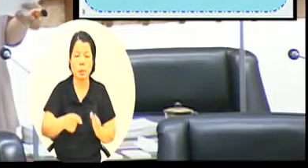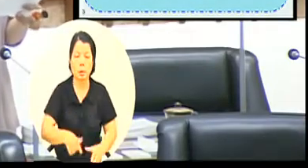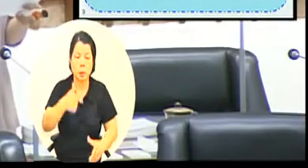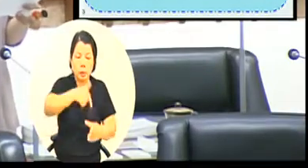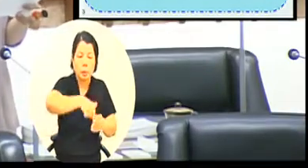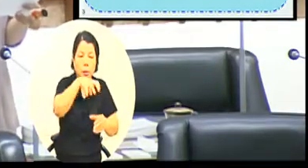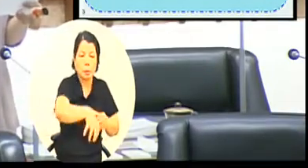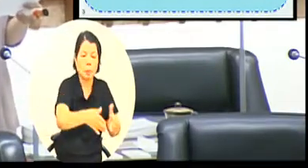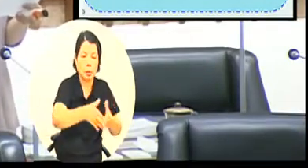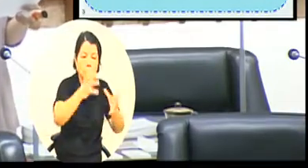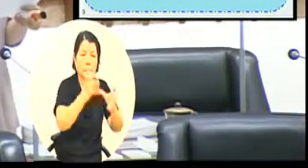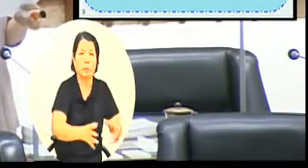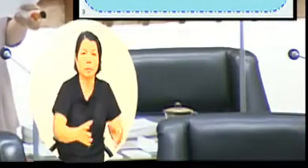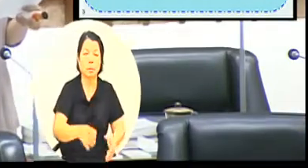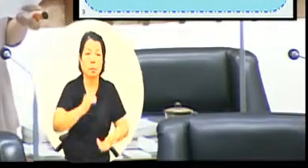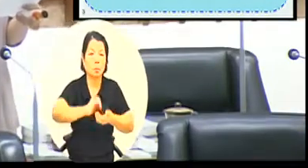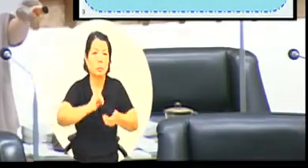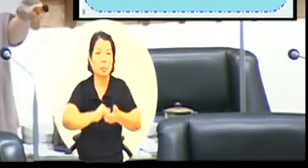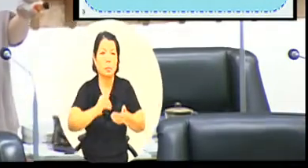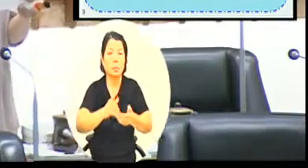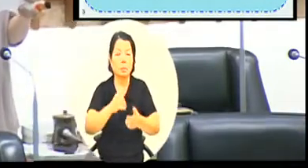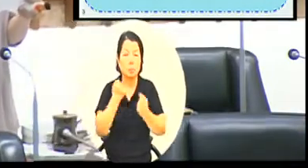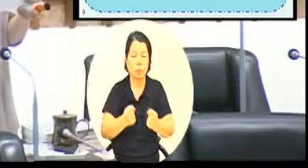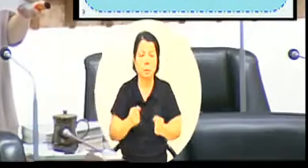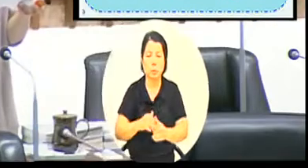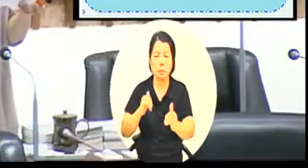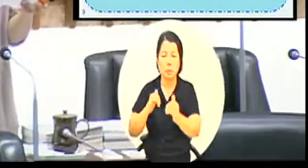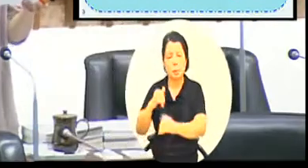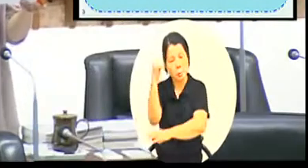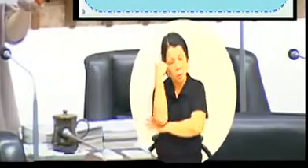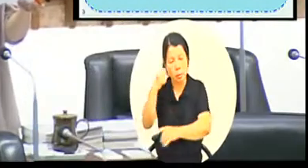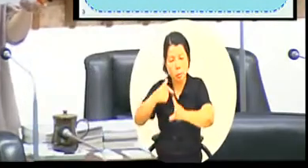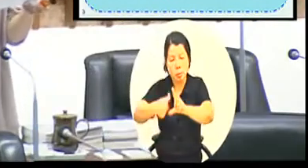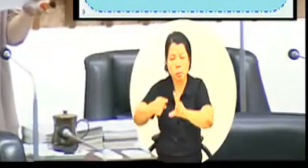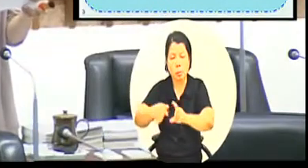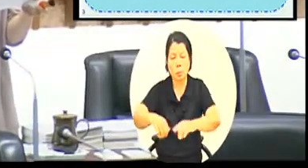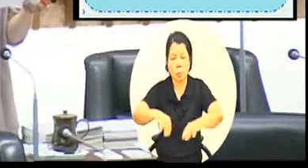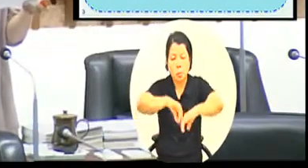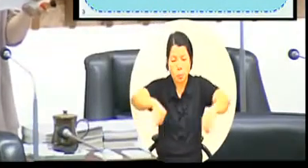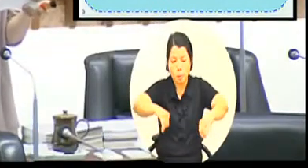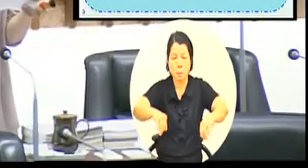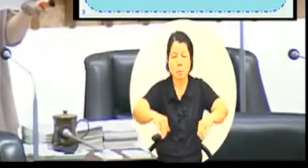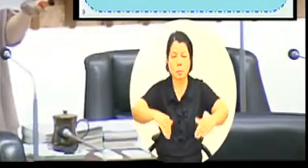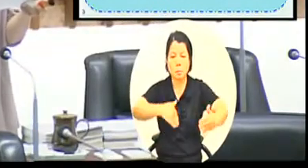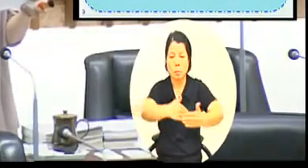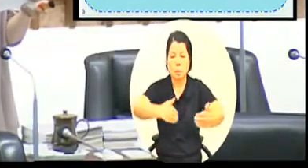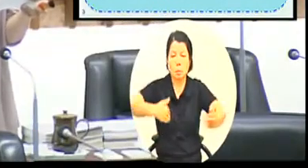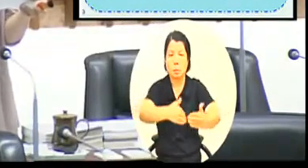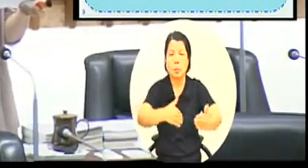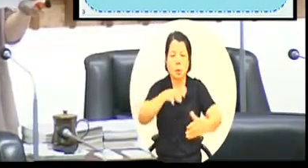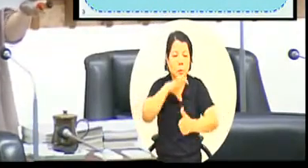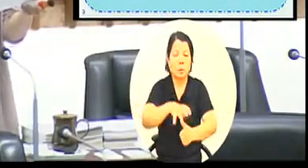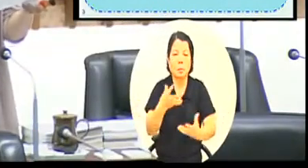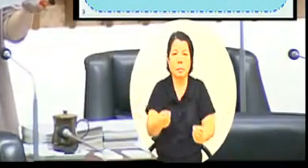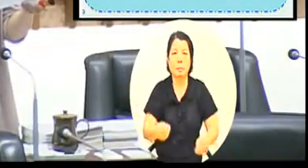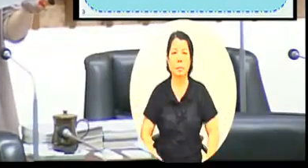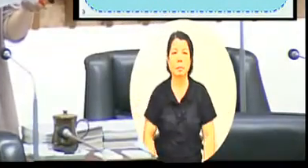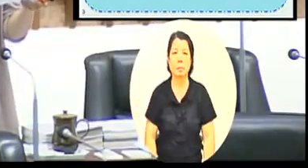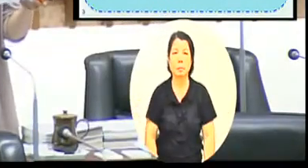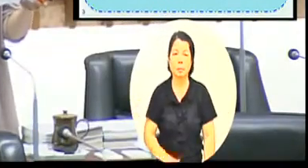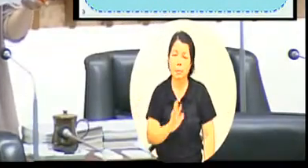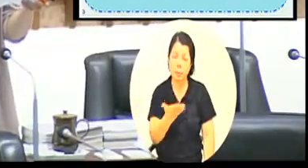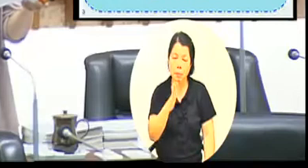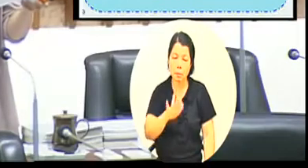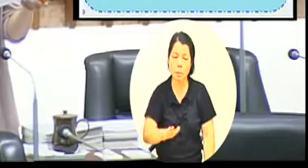站要设立不一定要在那个跟住宅区没有去限制它，但是现在是